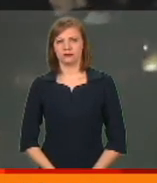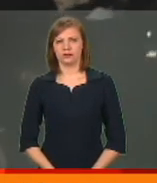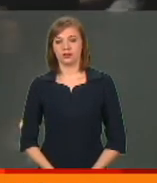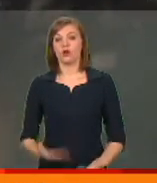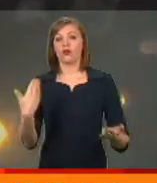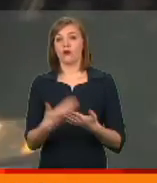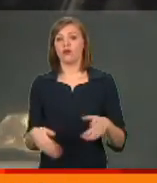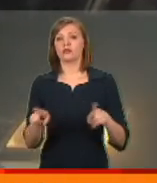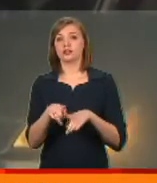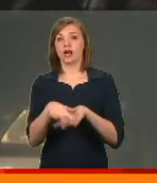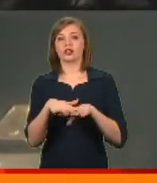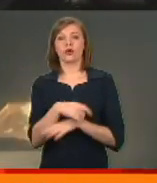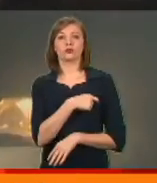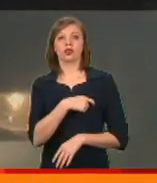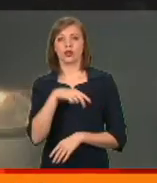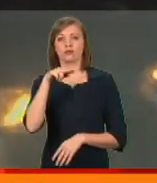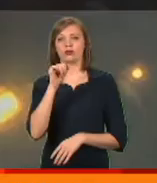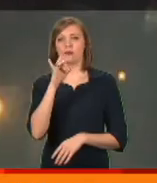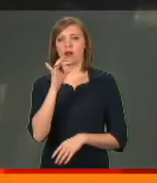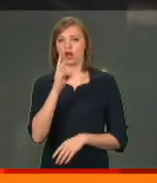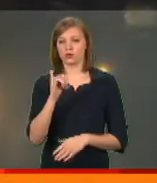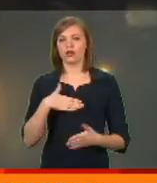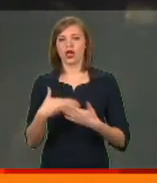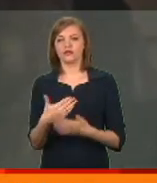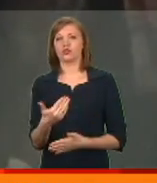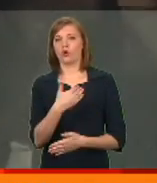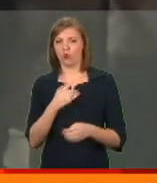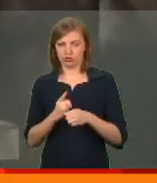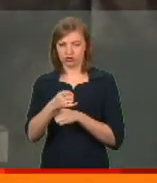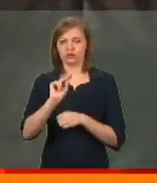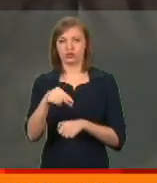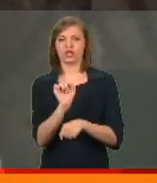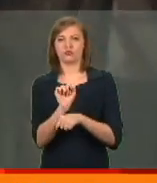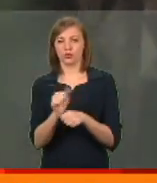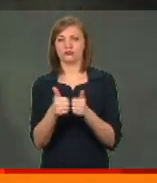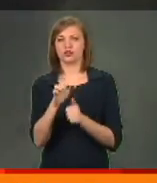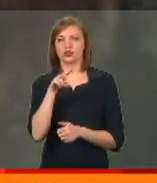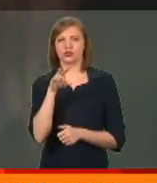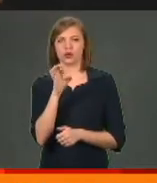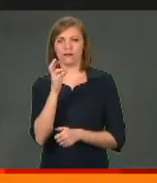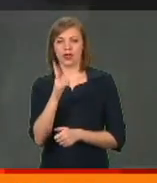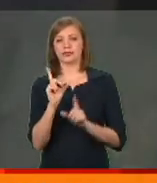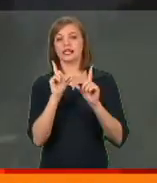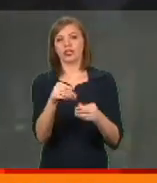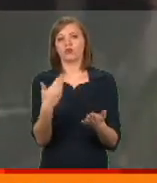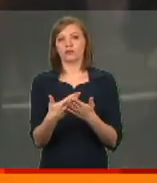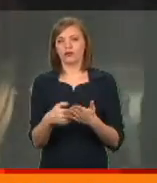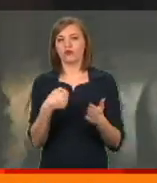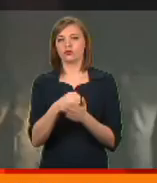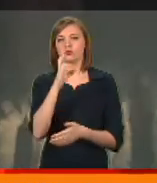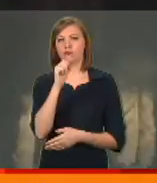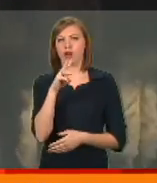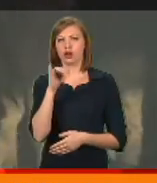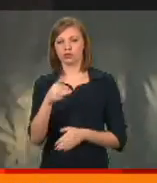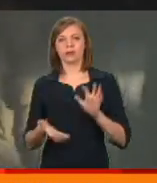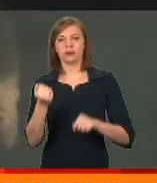Проїжджай. Ось так народний депутат Володимир Парасюк і активісти намагаються проїхати через блокпост біля Слов'янська. Їдуть, мовляв, до Бахмута